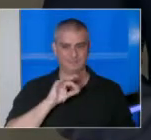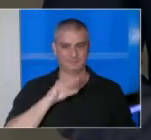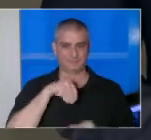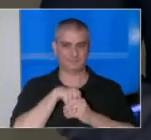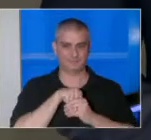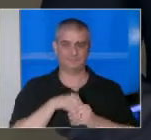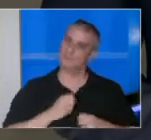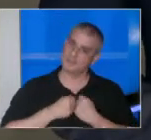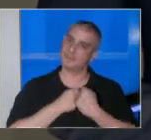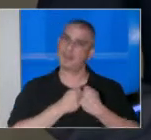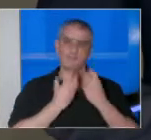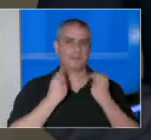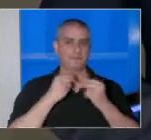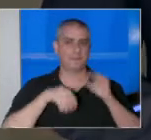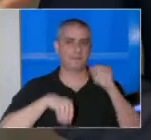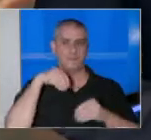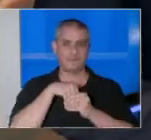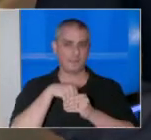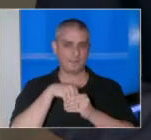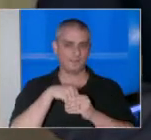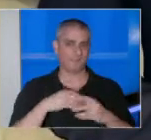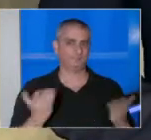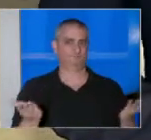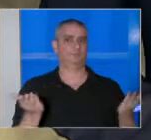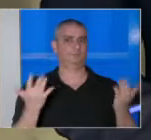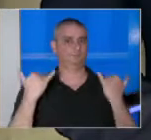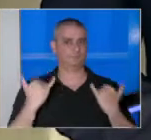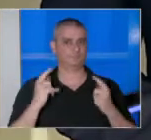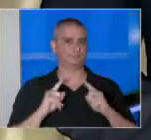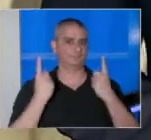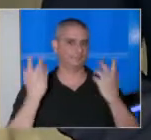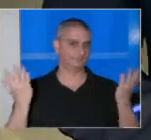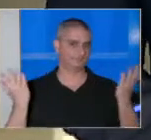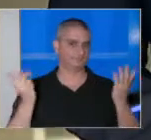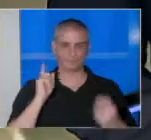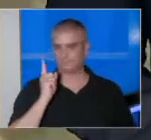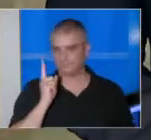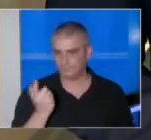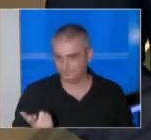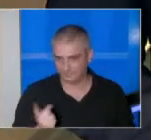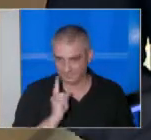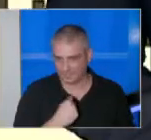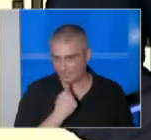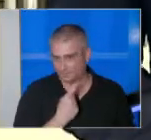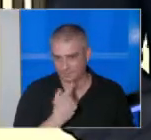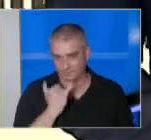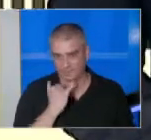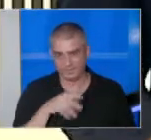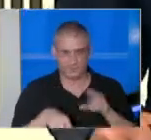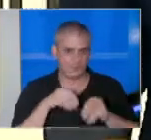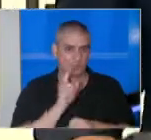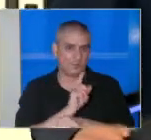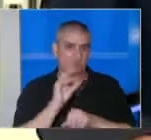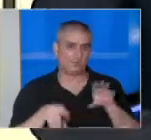המניין, נלחמת רבות בפריימריז, והנה היום זה קורה, אבל אתה יודע, צריך לומר, אמנם במערכת